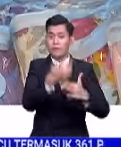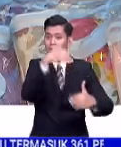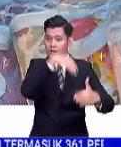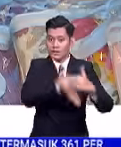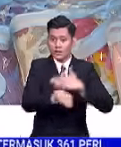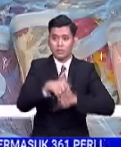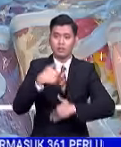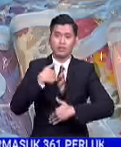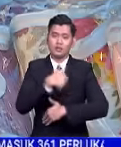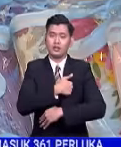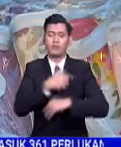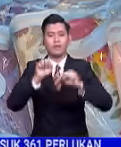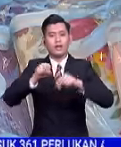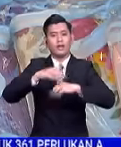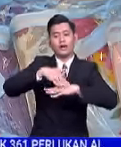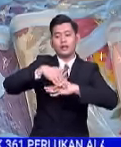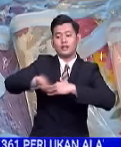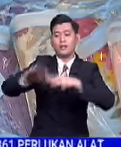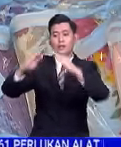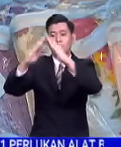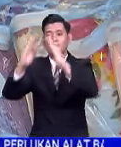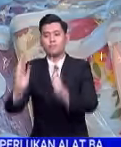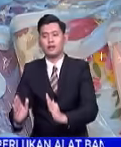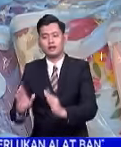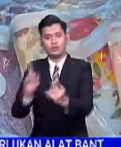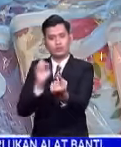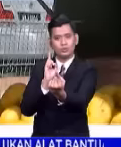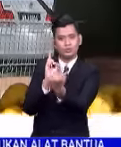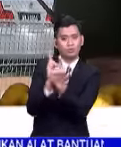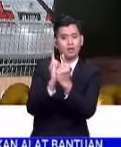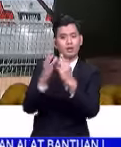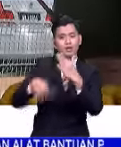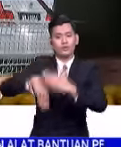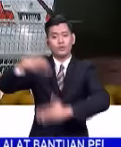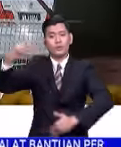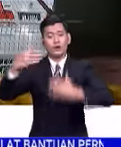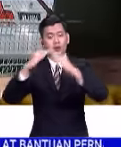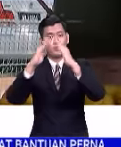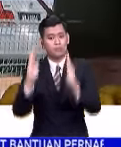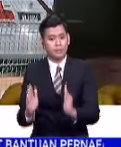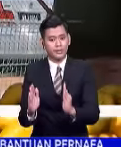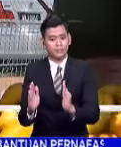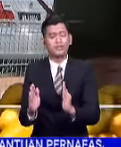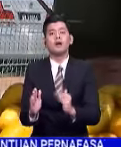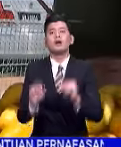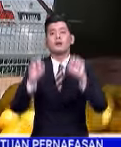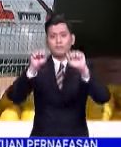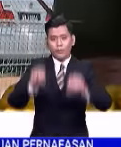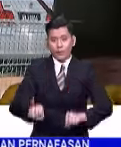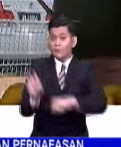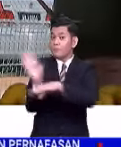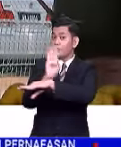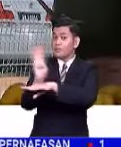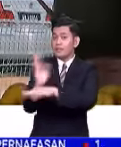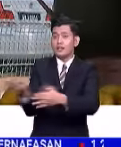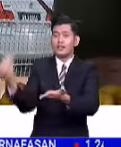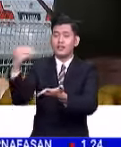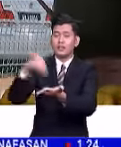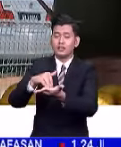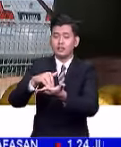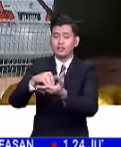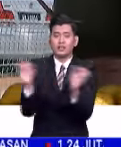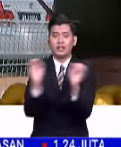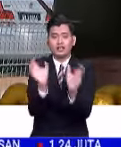COD, hantar ke rumah, kita jumpa dia dekat belah luar je lah, tak boleh masuk. Alhamdulillah, syukur itulah, boleh berniaga lagi kan. Pada lockdown